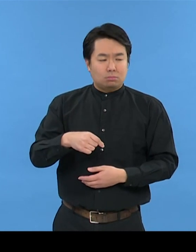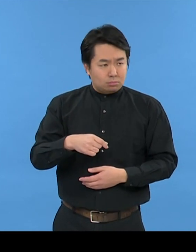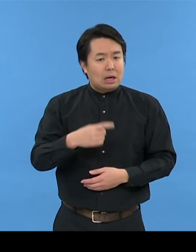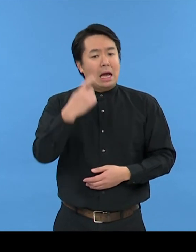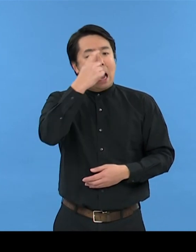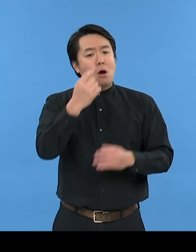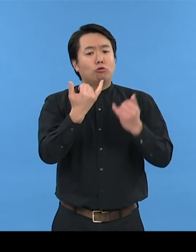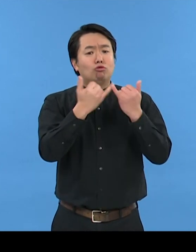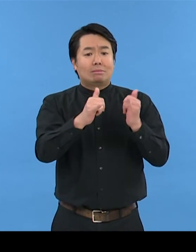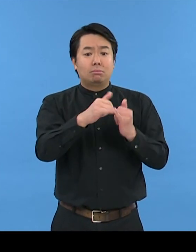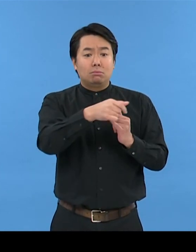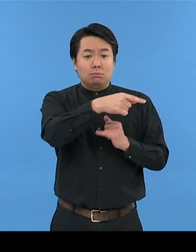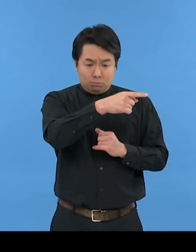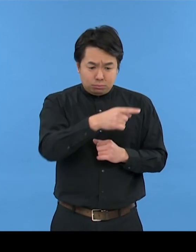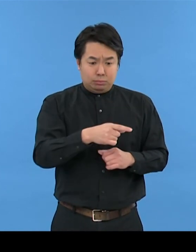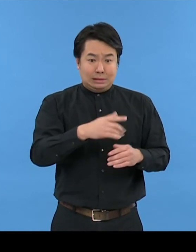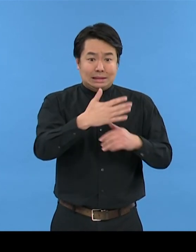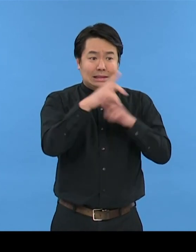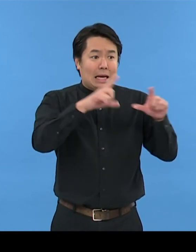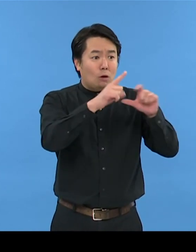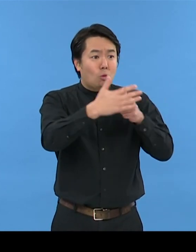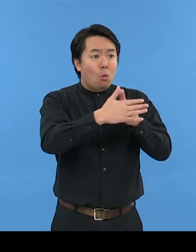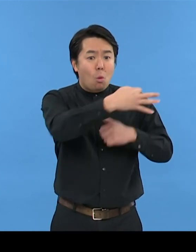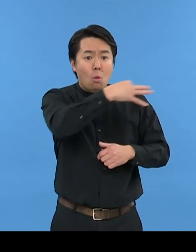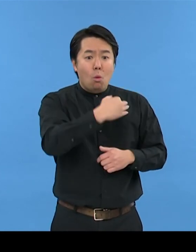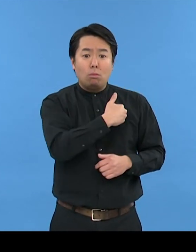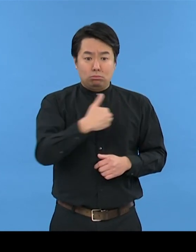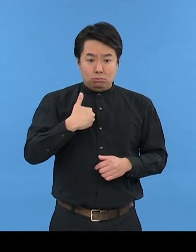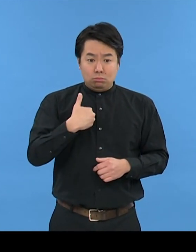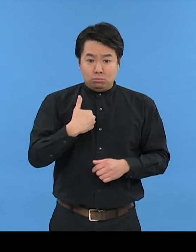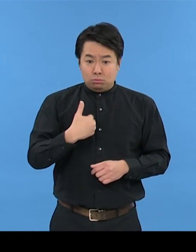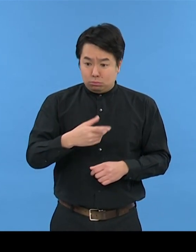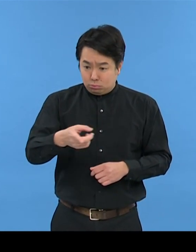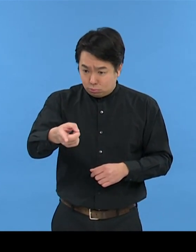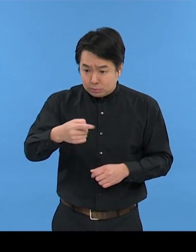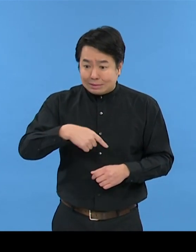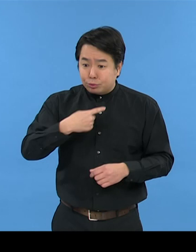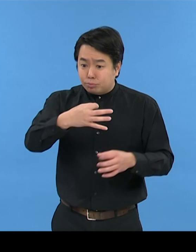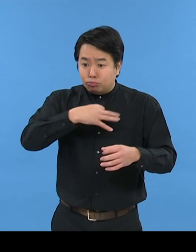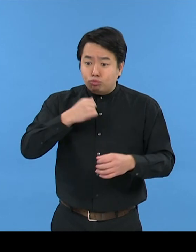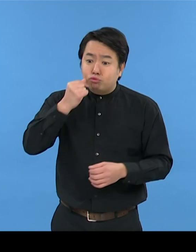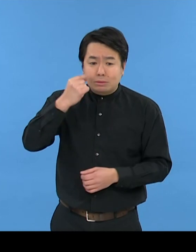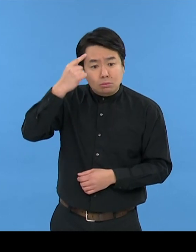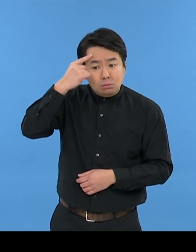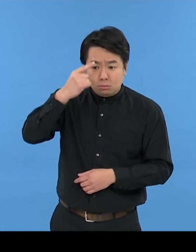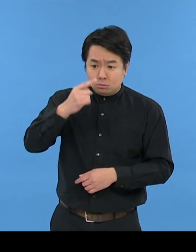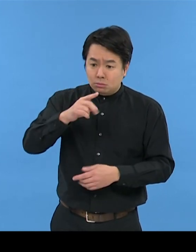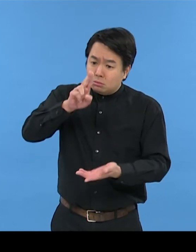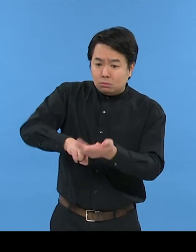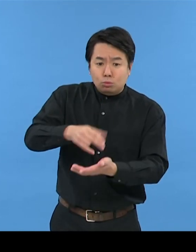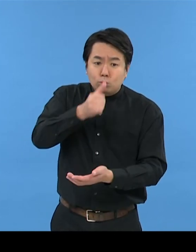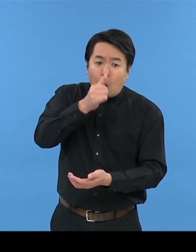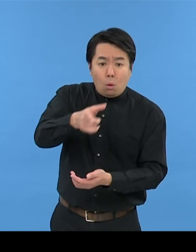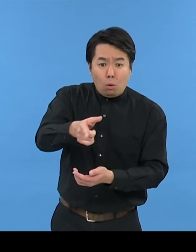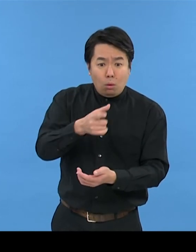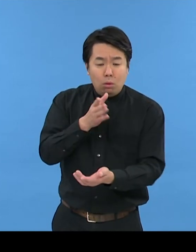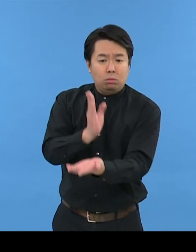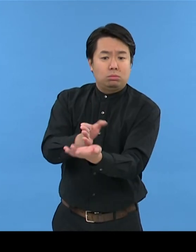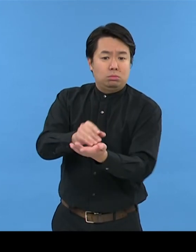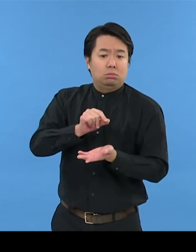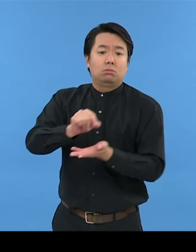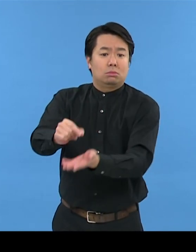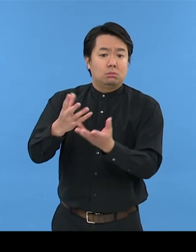外国人受給者じゃない外国人だって生活保護をもらえるのになんであんたはもらえないとか勝手に決めてんのなんていう話をして